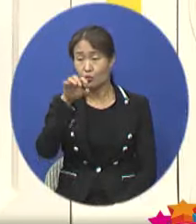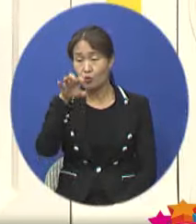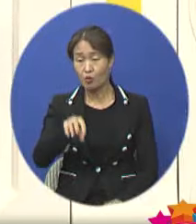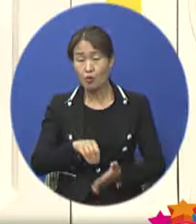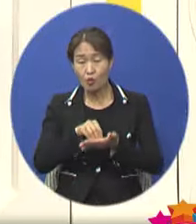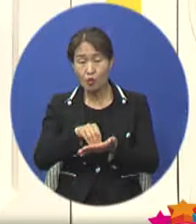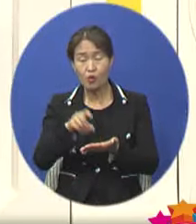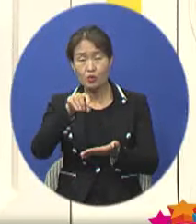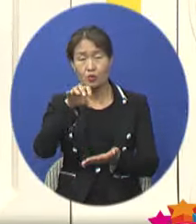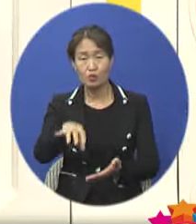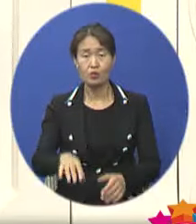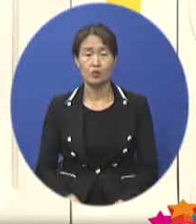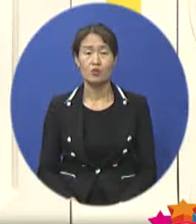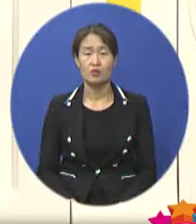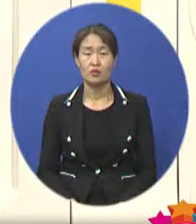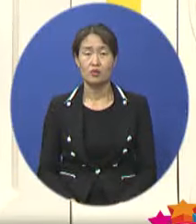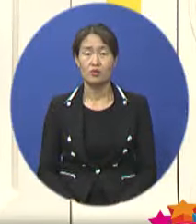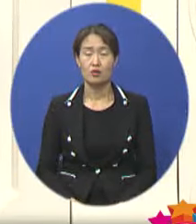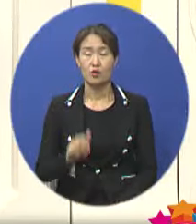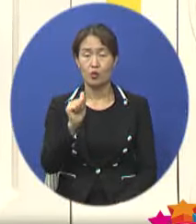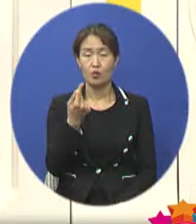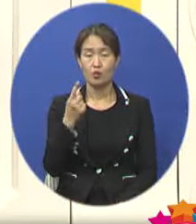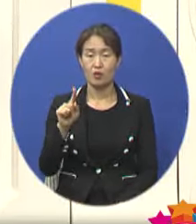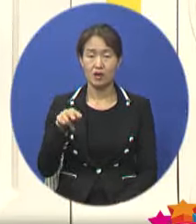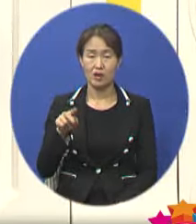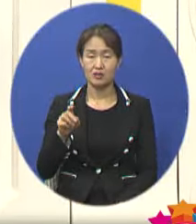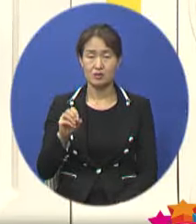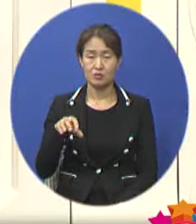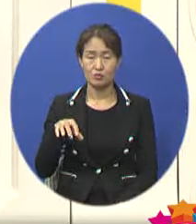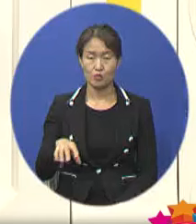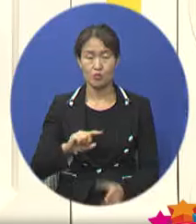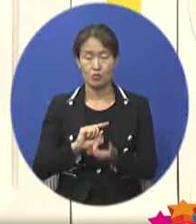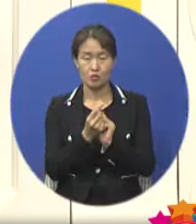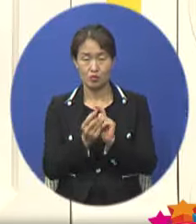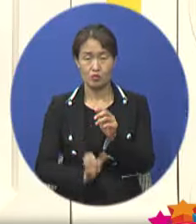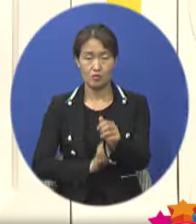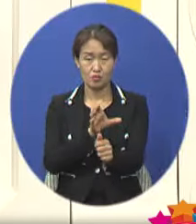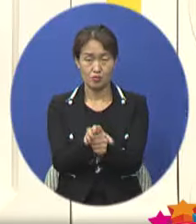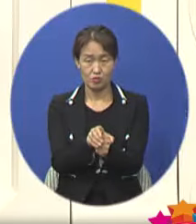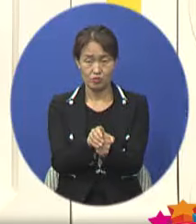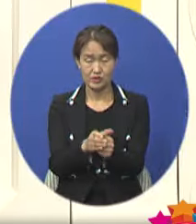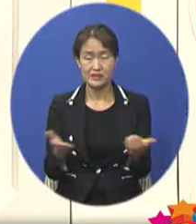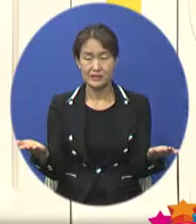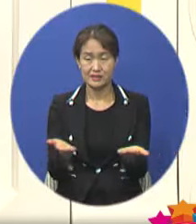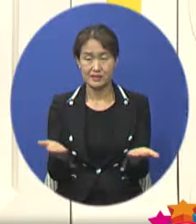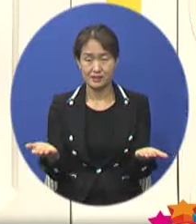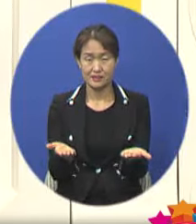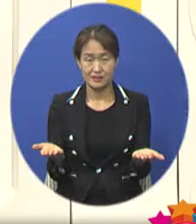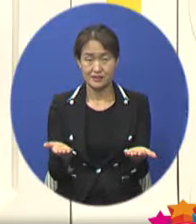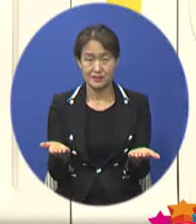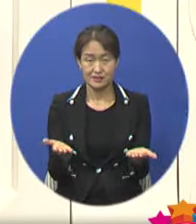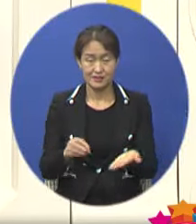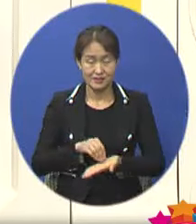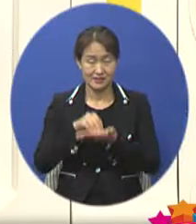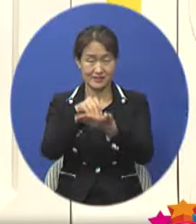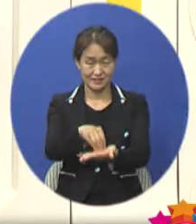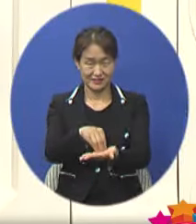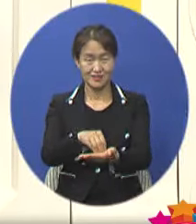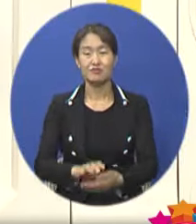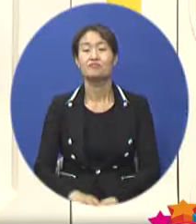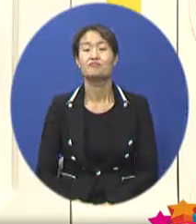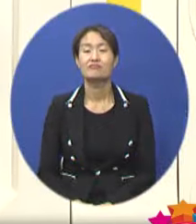하셨어요? 아, 그 저 화성시에서 예. 위탁해서 하는 저기 업체 저기 취직을 했어요. 예.